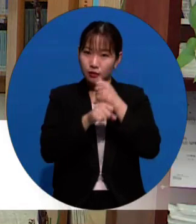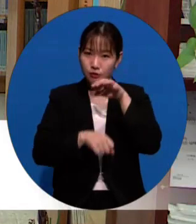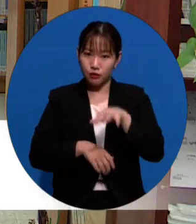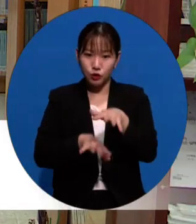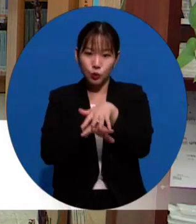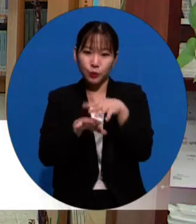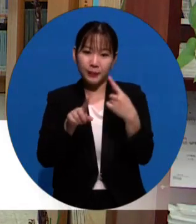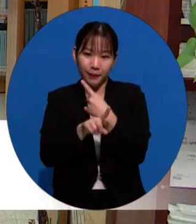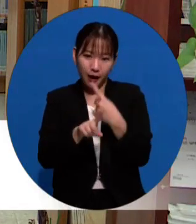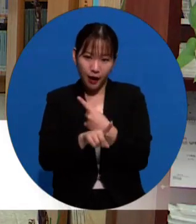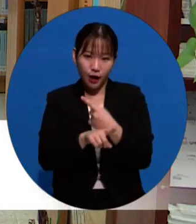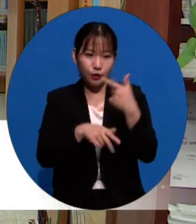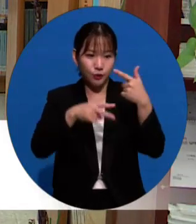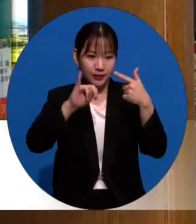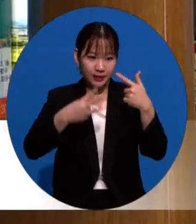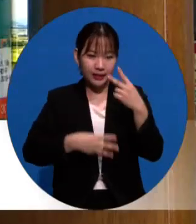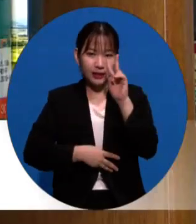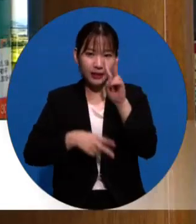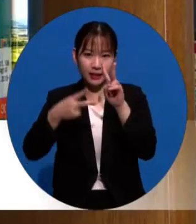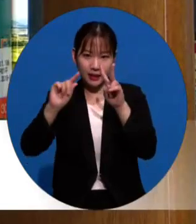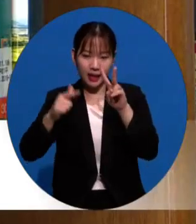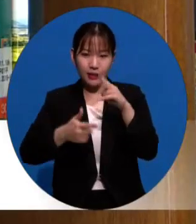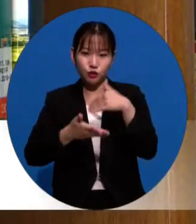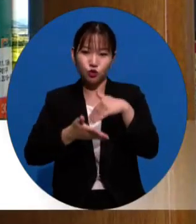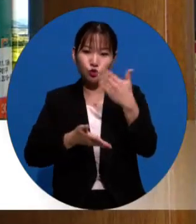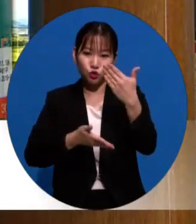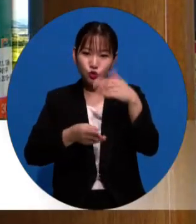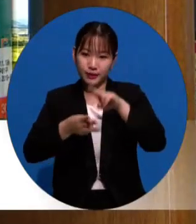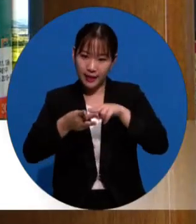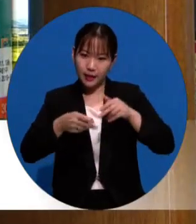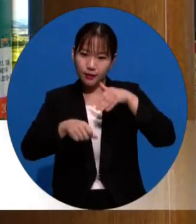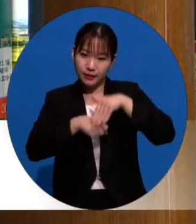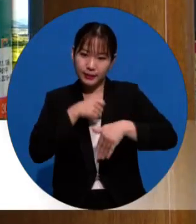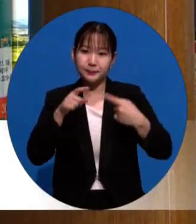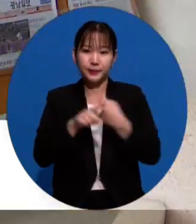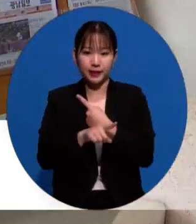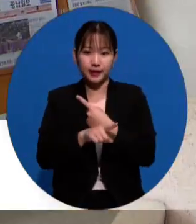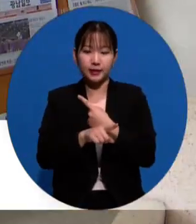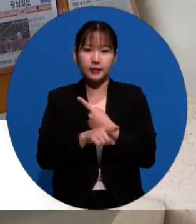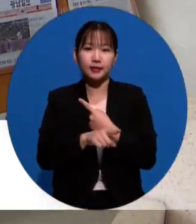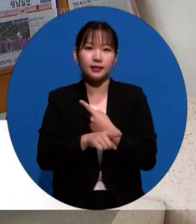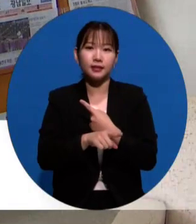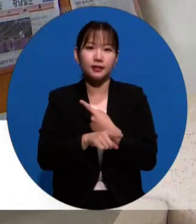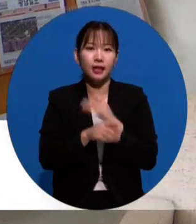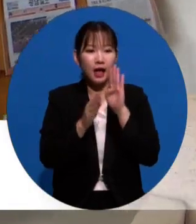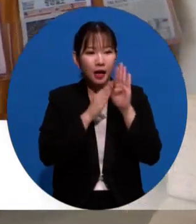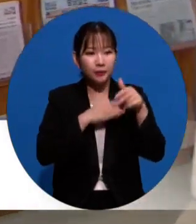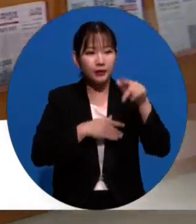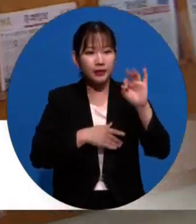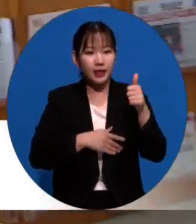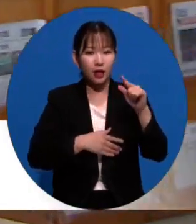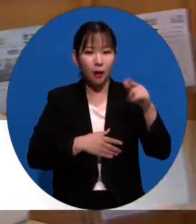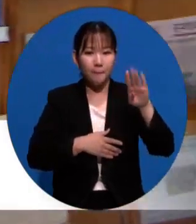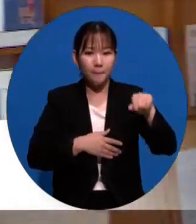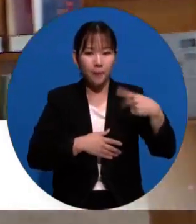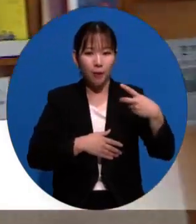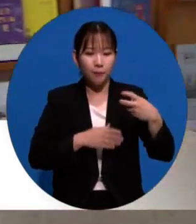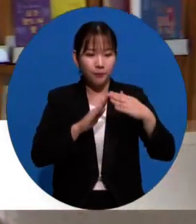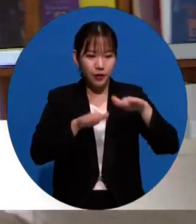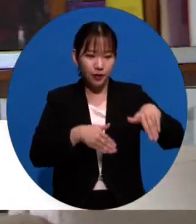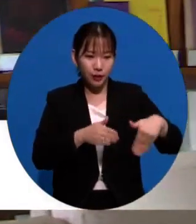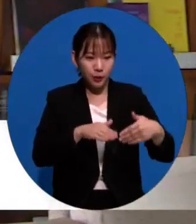연구원은 조직 개편을 통해 육실 이단 9 센터 체제로 전환했으며 당분간 장헌범 전남도